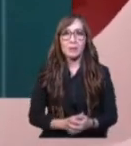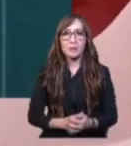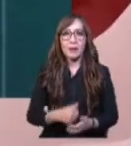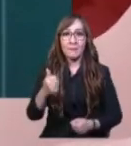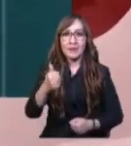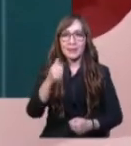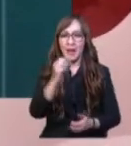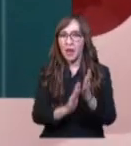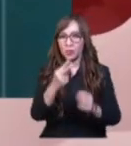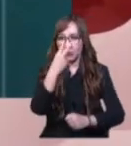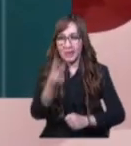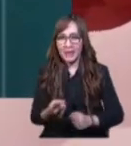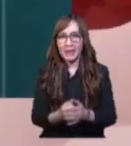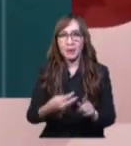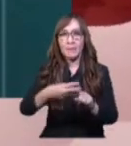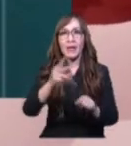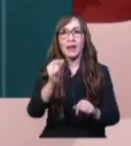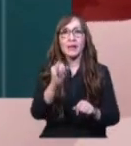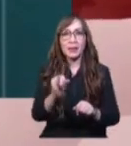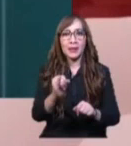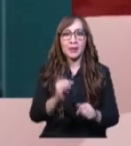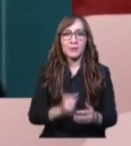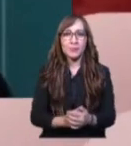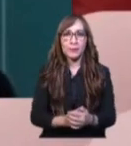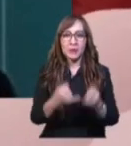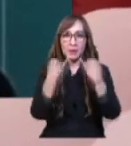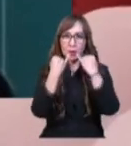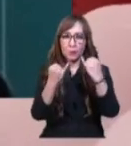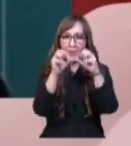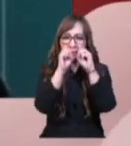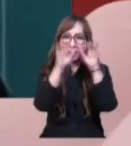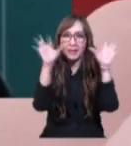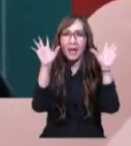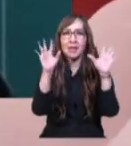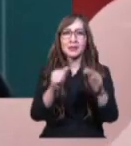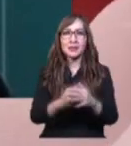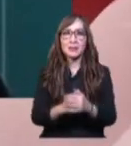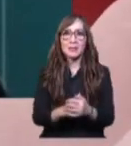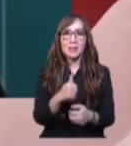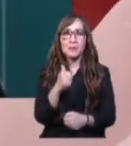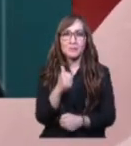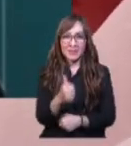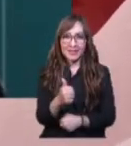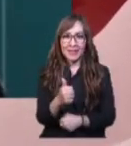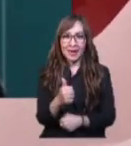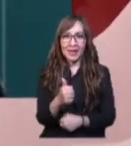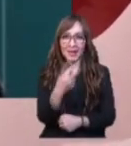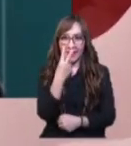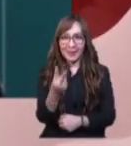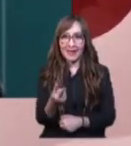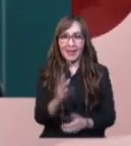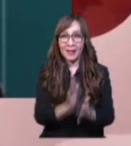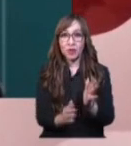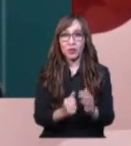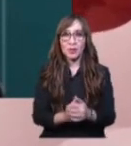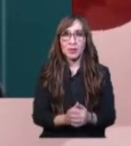ada aplikasinya ya. Tapi untuk informasi lebih jelas, masnya bisa cek di websitenya